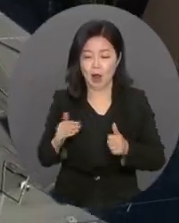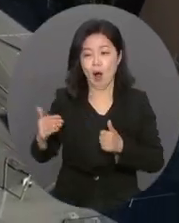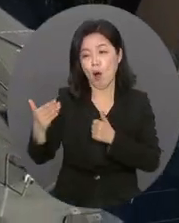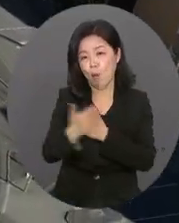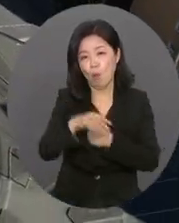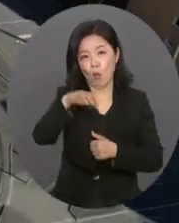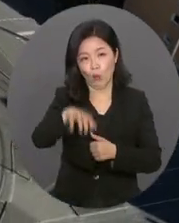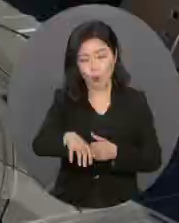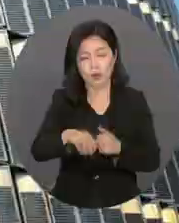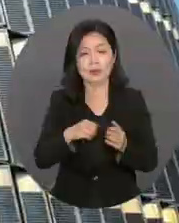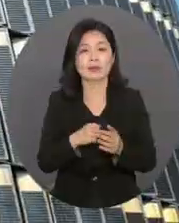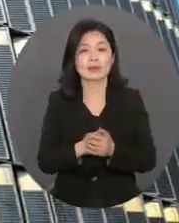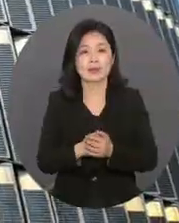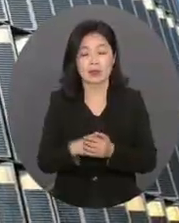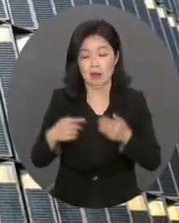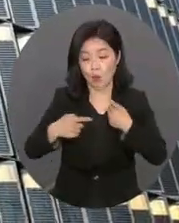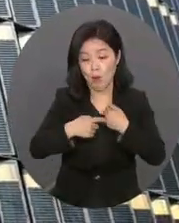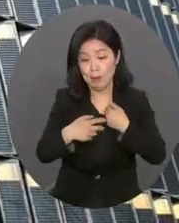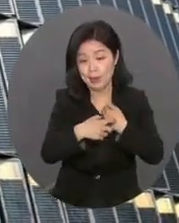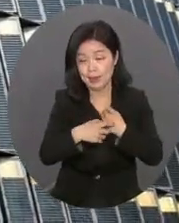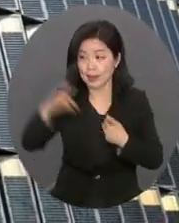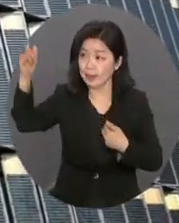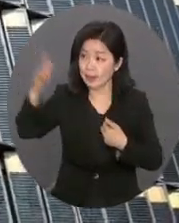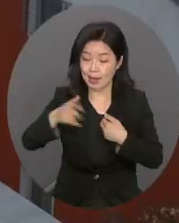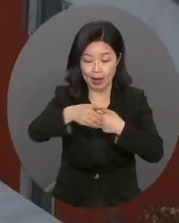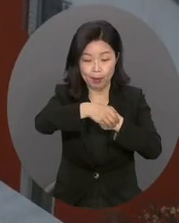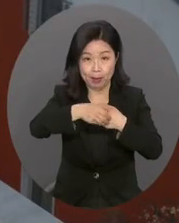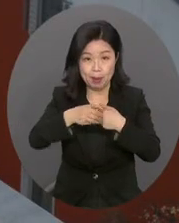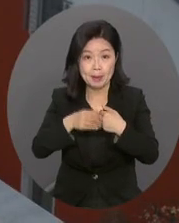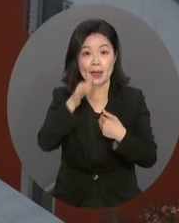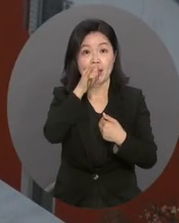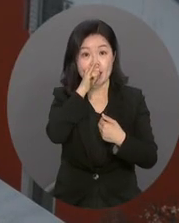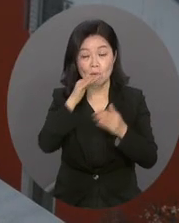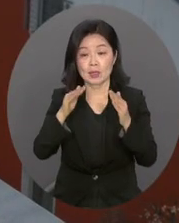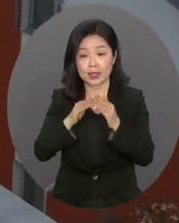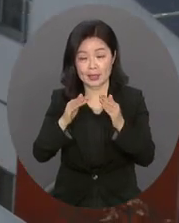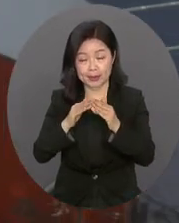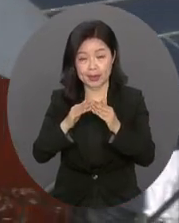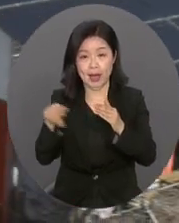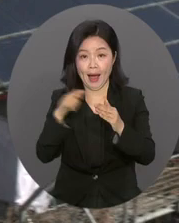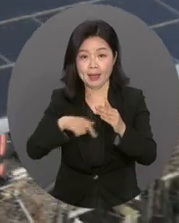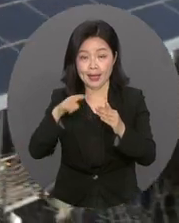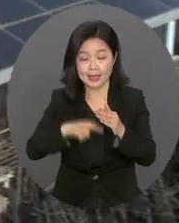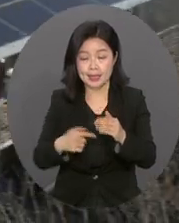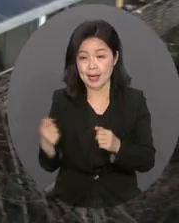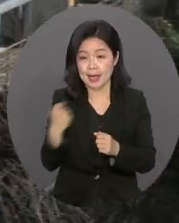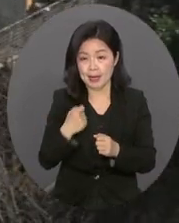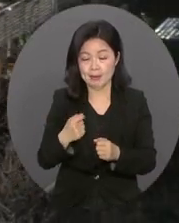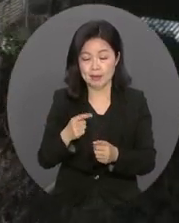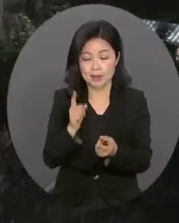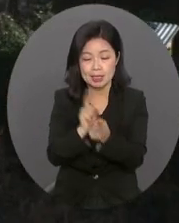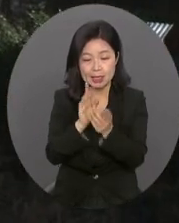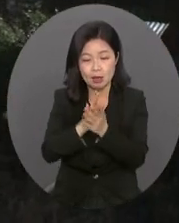새로 지은 시청사는 건물 외벽 전체가 태양광 패널이고 주택은 대부분 패시브 하우스로 에너지 자립을